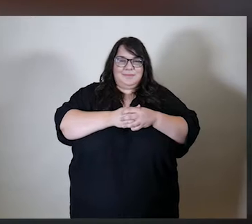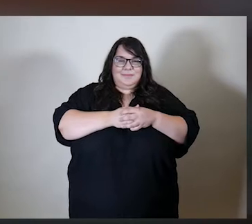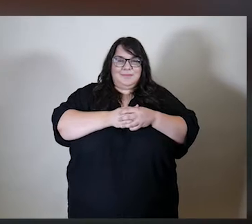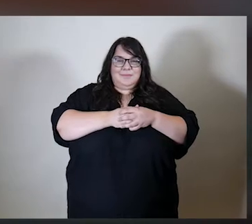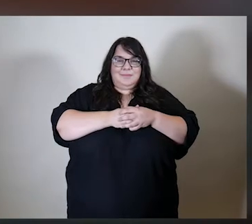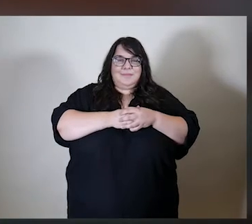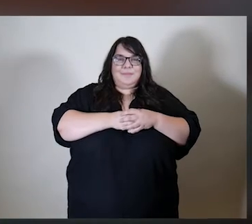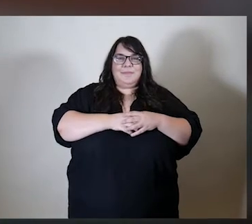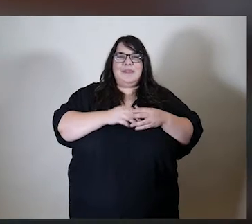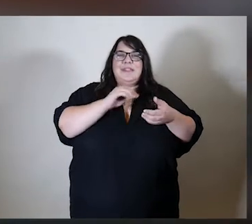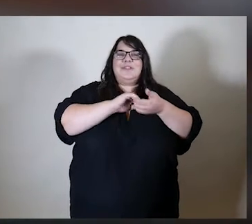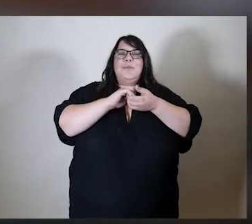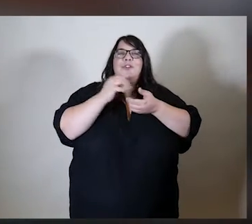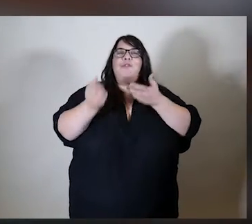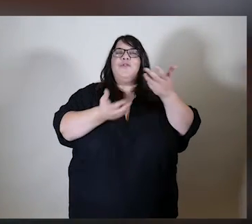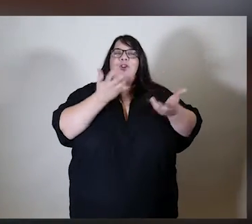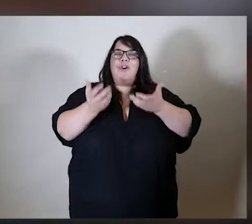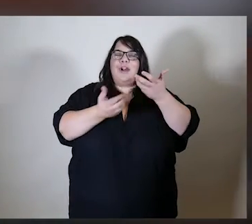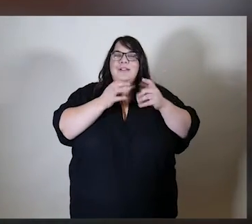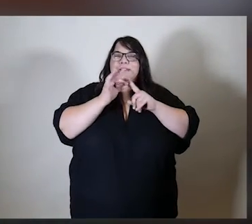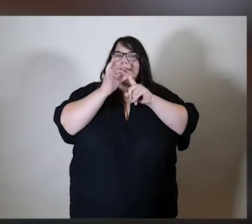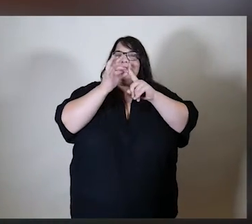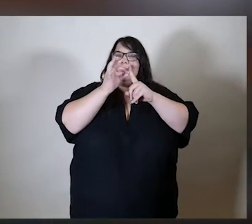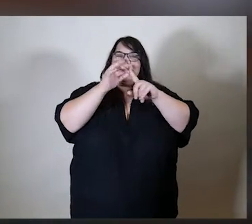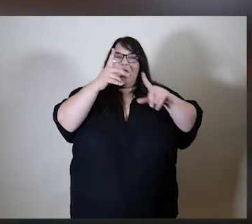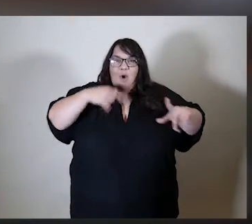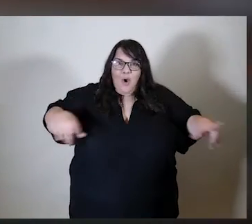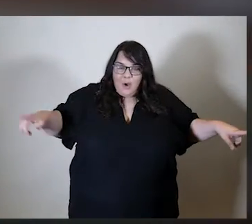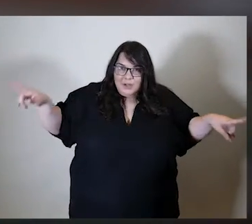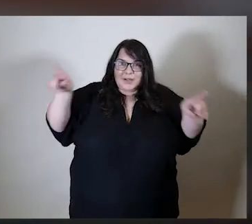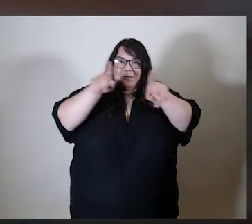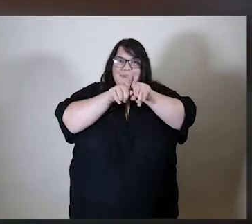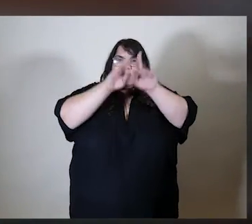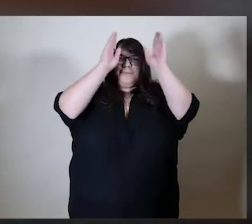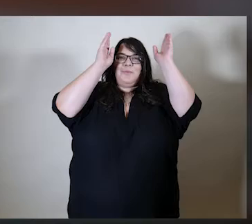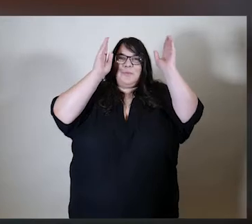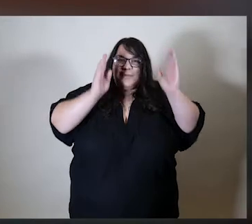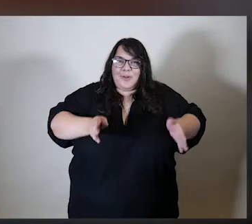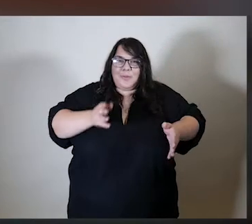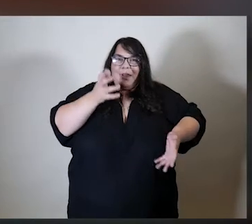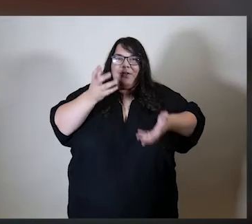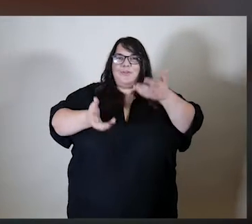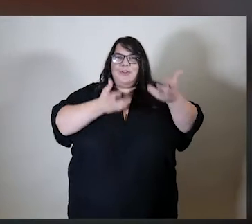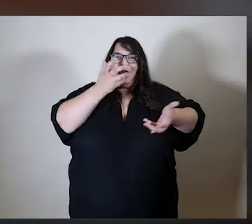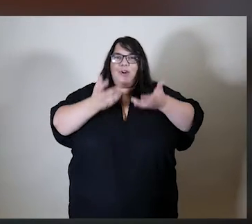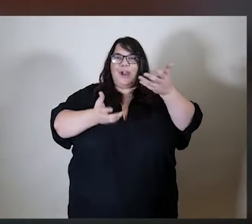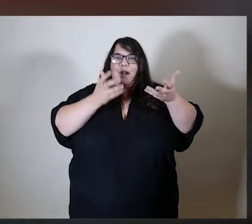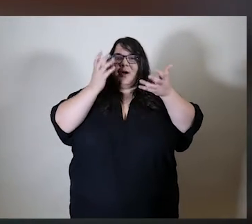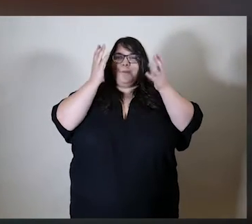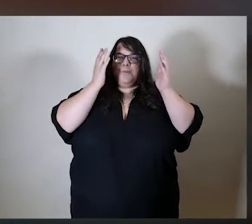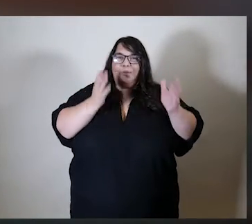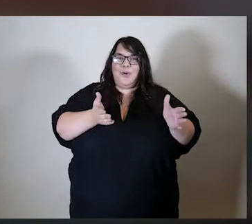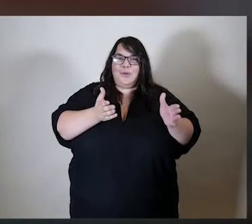Σύνθημα της φλόγας ήταν και είναι το όλοι μαζί μπορούμε να κρατήσουμε αναμένη τη φλόγα της ελπίδας για